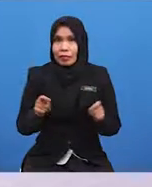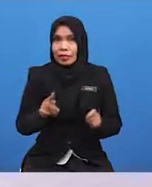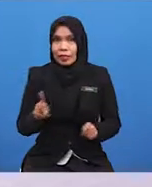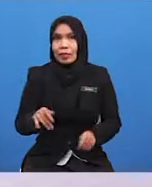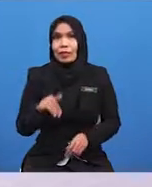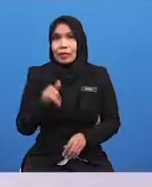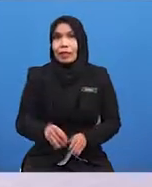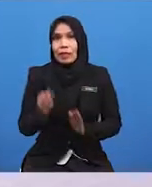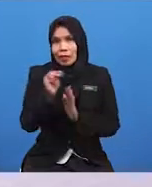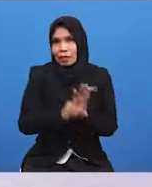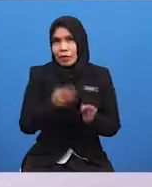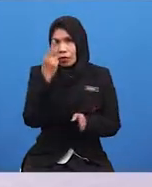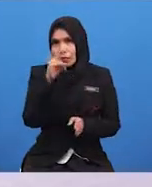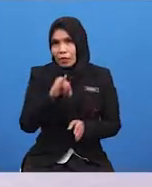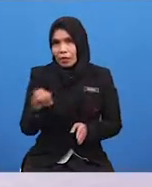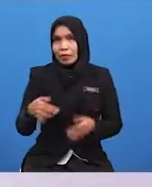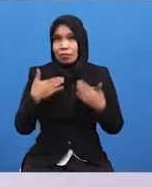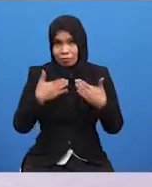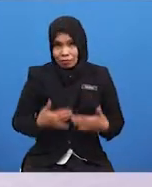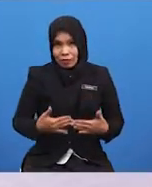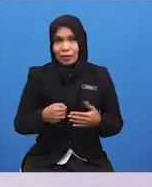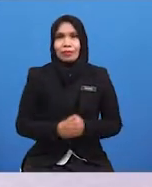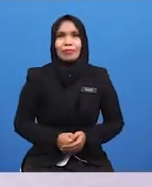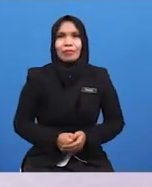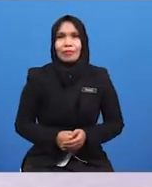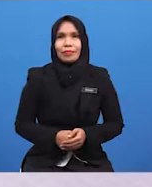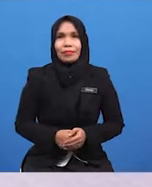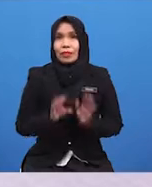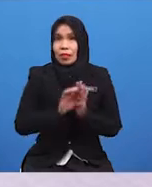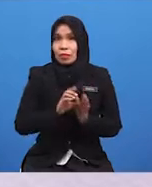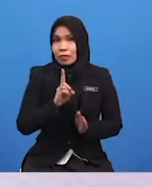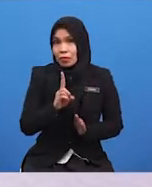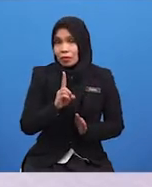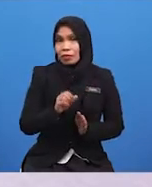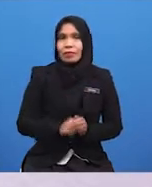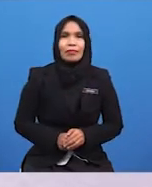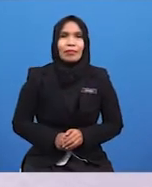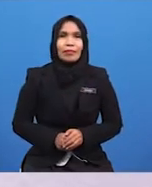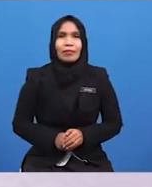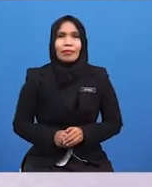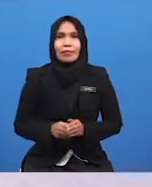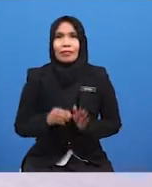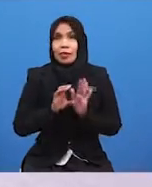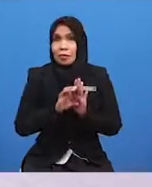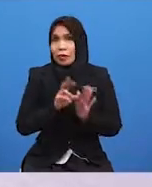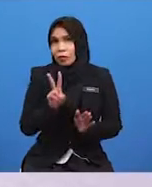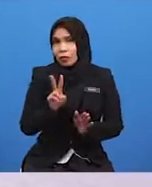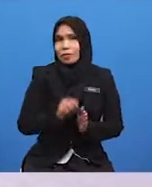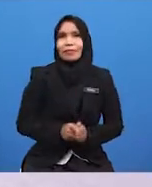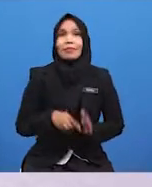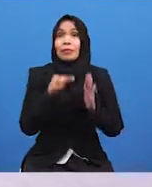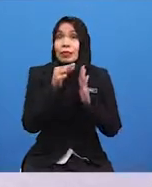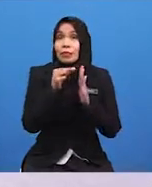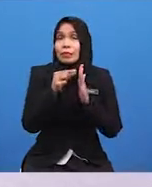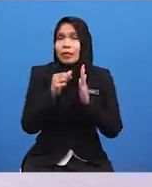diri gambar pertama gambar kedua pilih